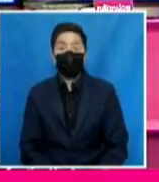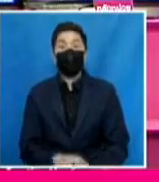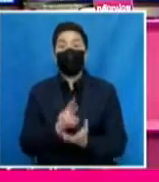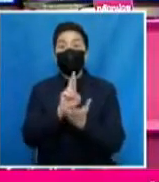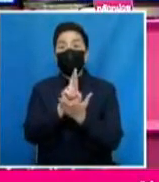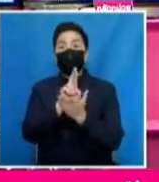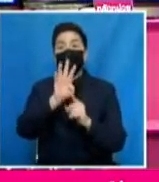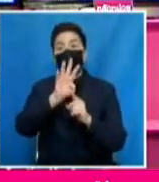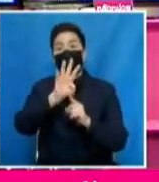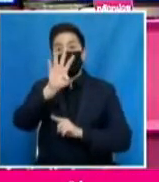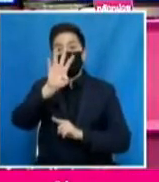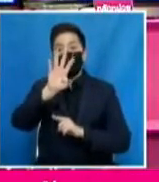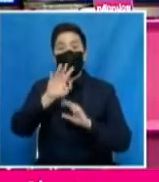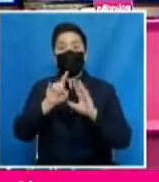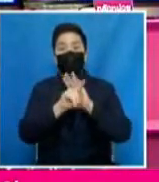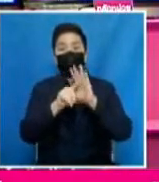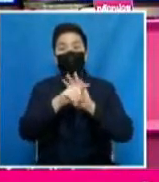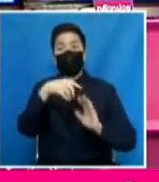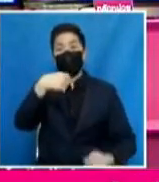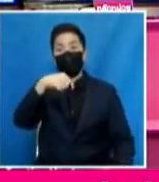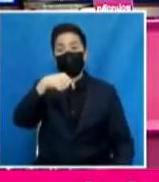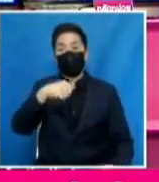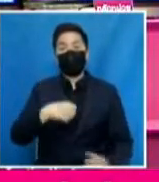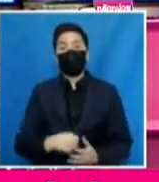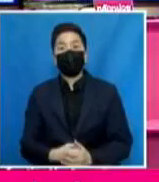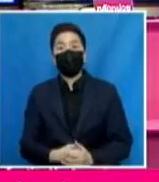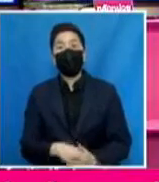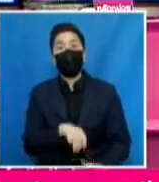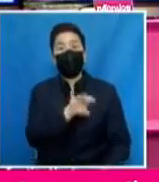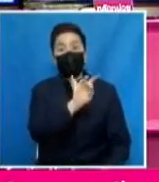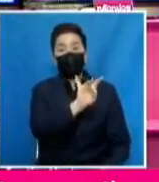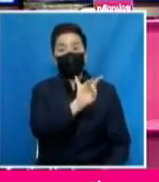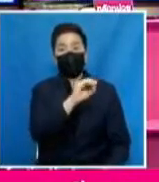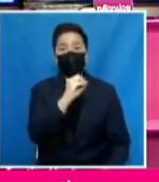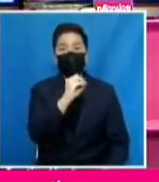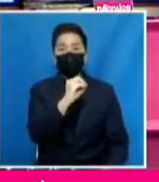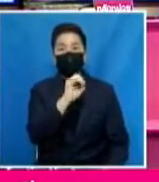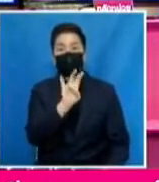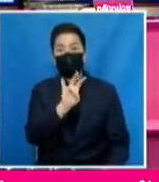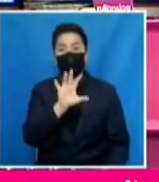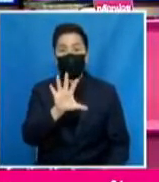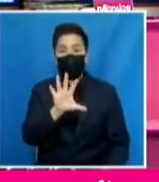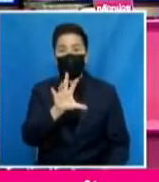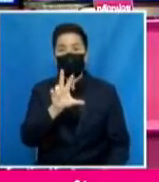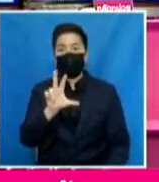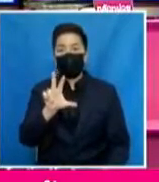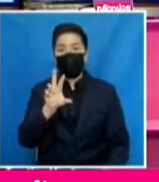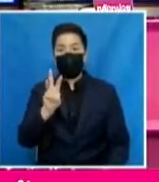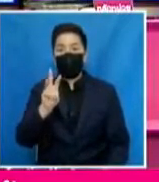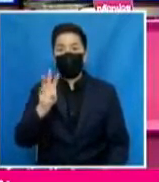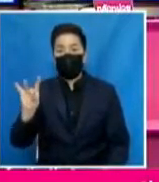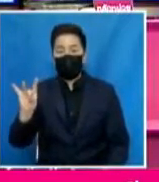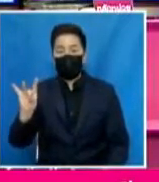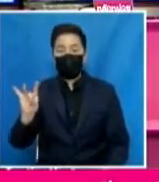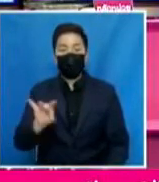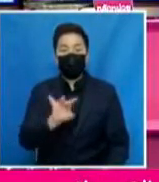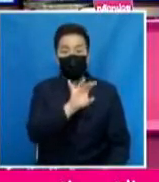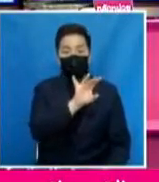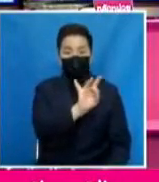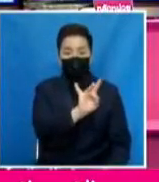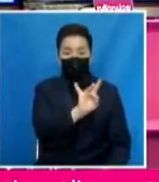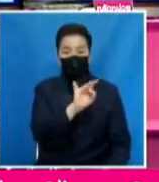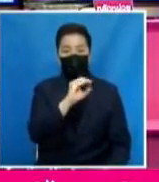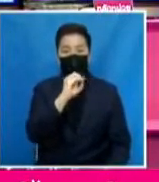อันดับที่4หมุนครั้งที่10เลขที่ออก8 0 7 5 3 6 88 0